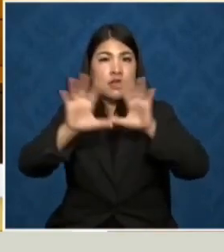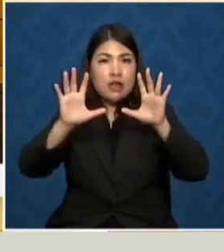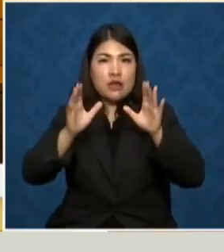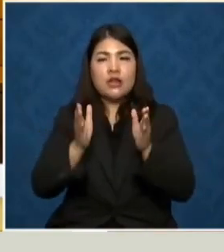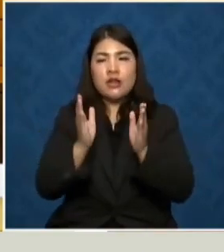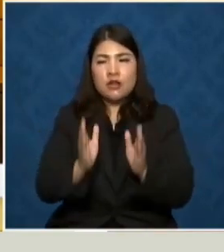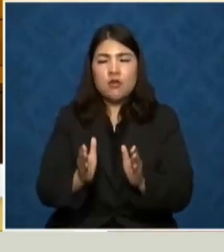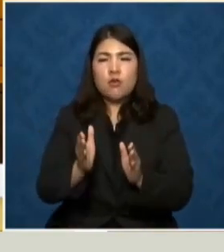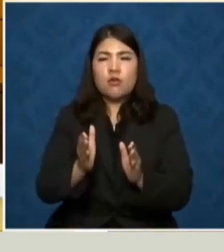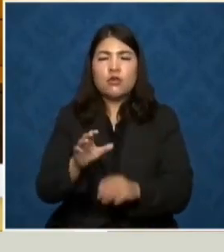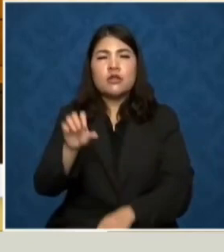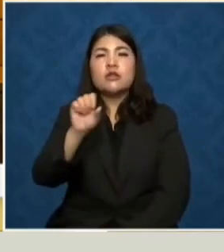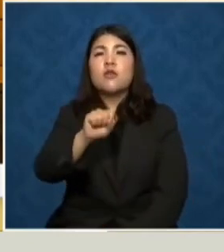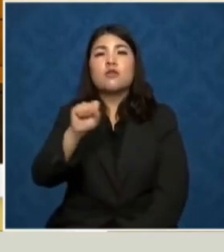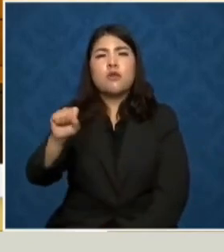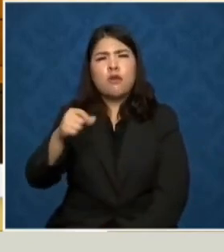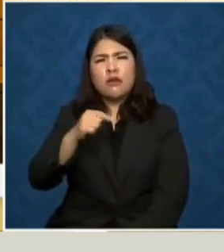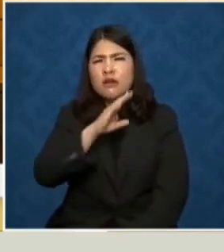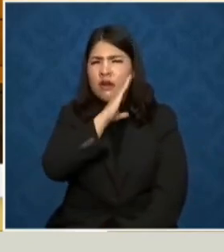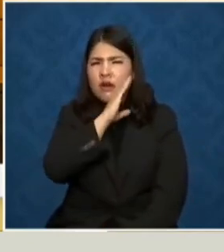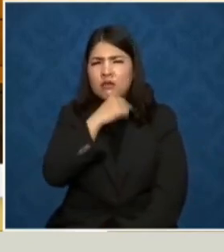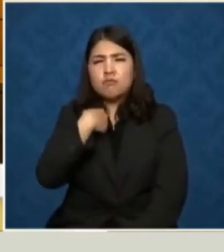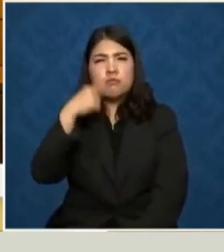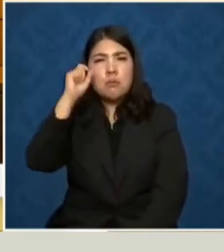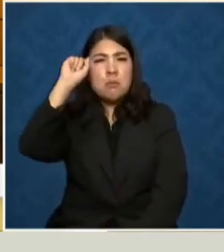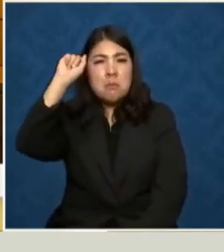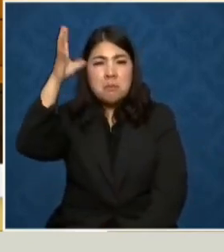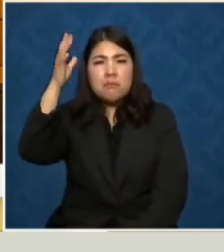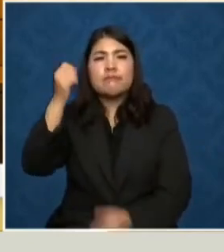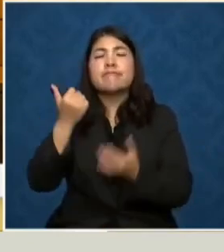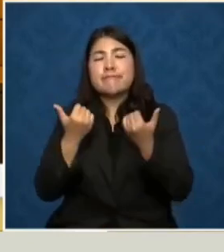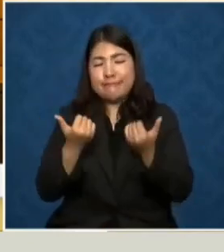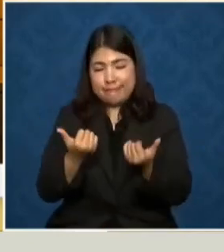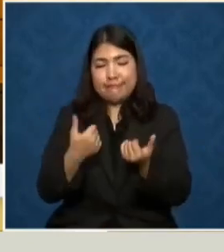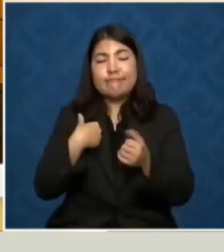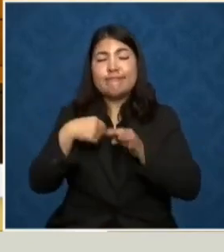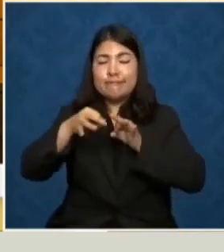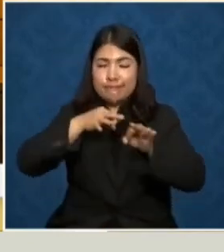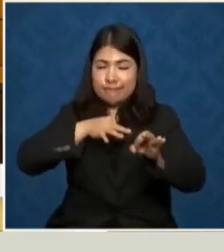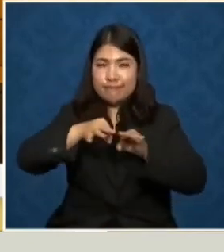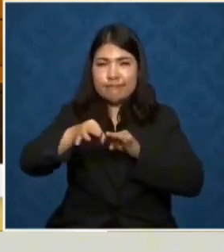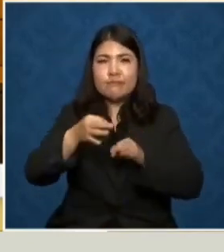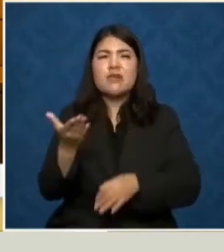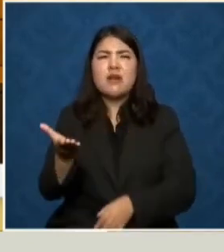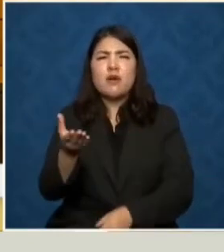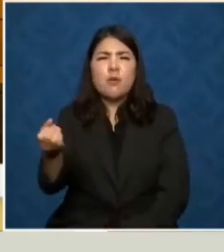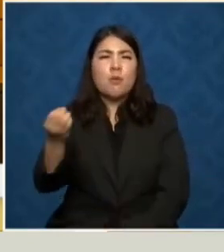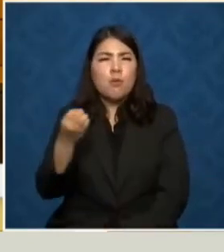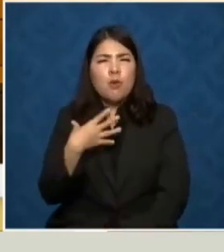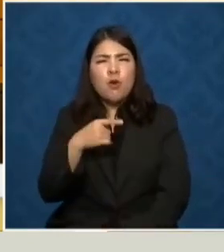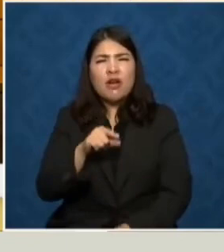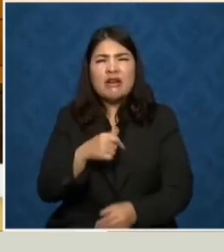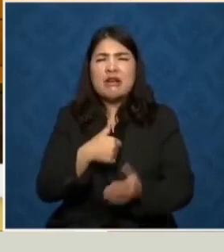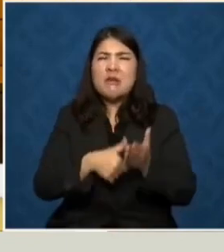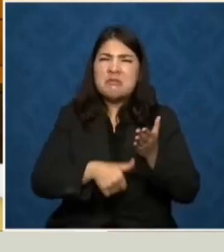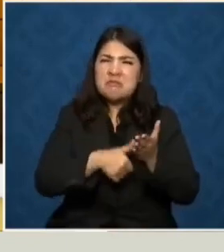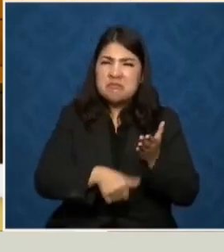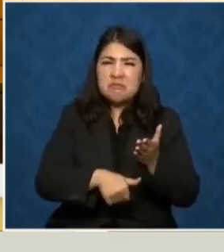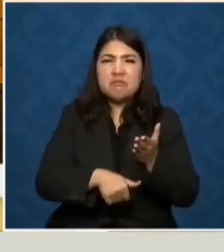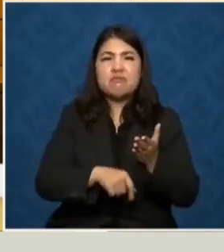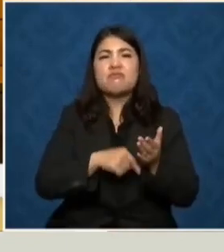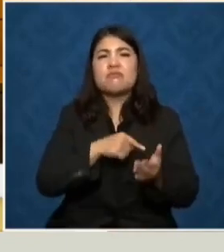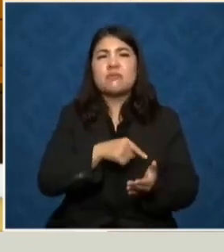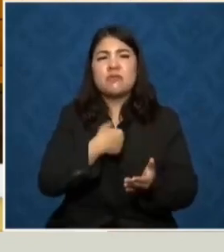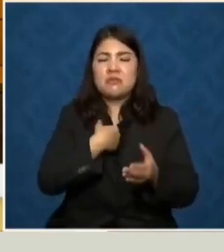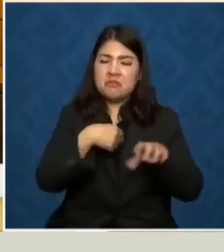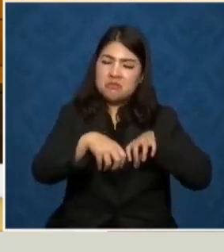ความไม่เข้าใจนะครับกับเรื่องเหล่านี้นะครับท่านก็พูดมาหลายเรื่องไม่ว่าจะเป็นเรื่องหนี้สินเองไม่มีการ